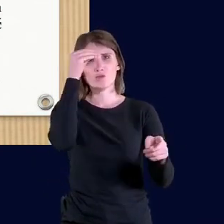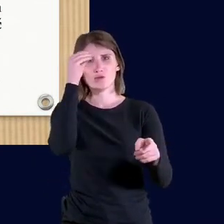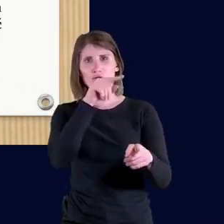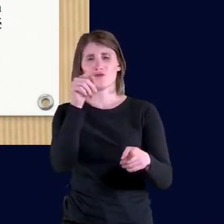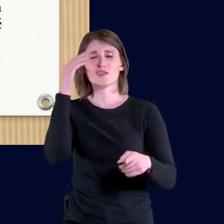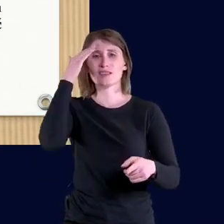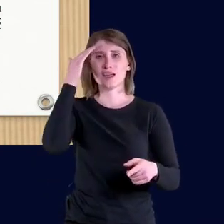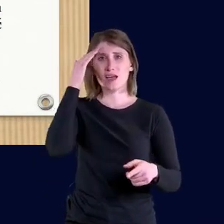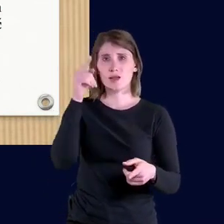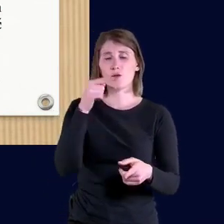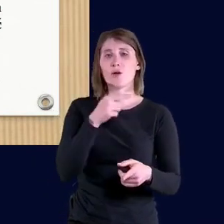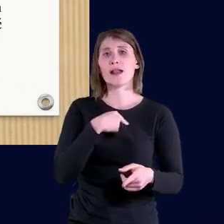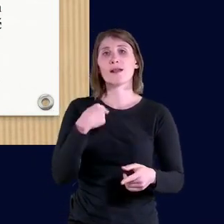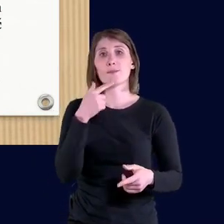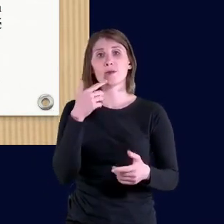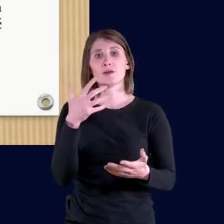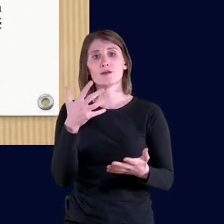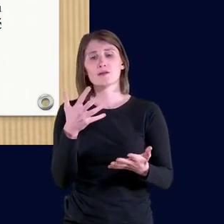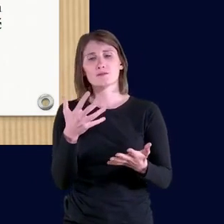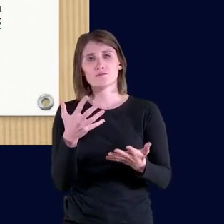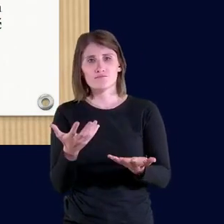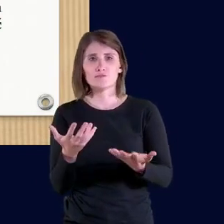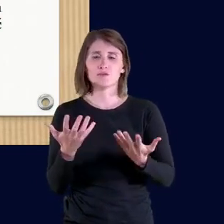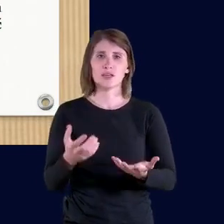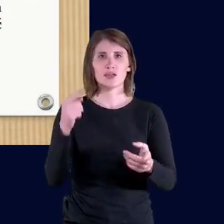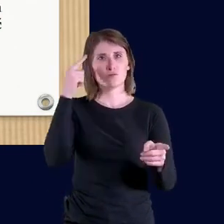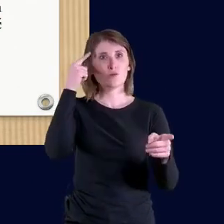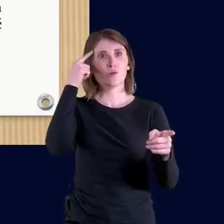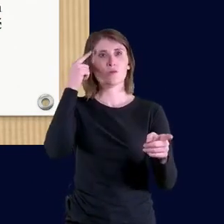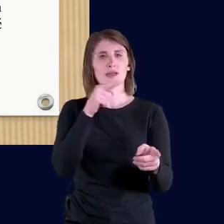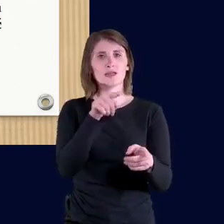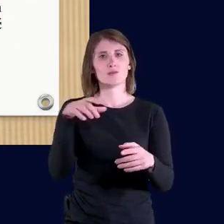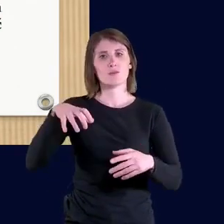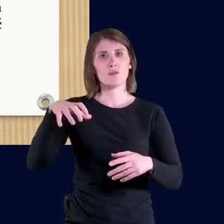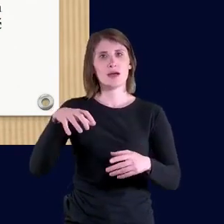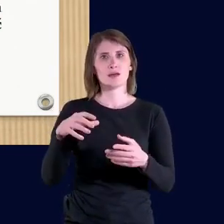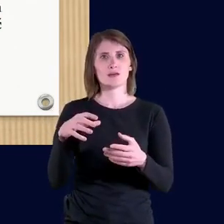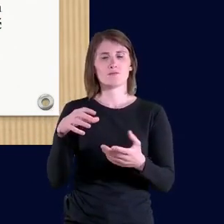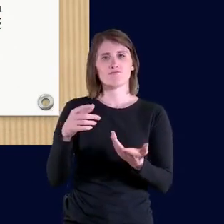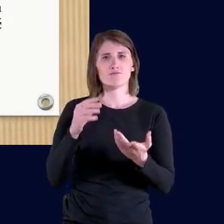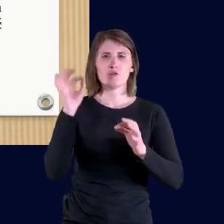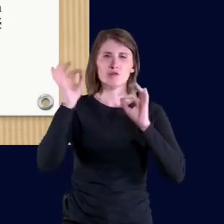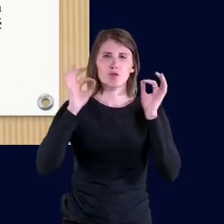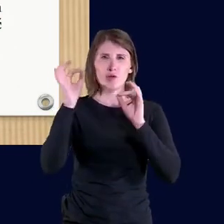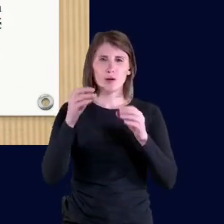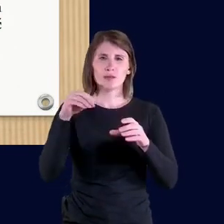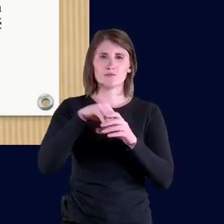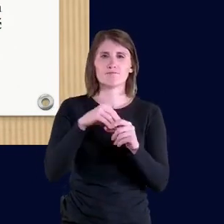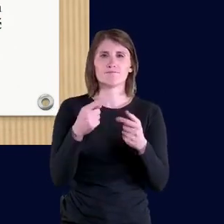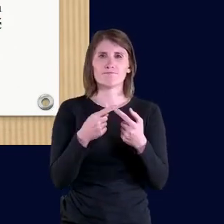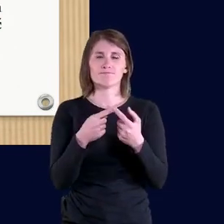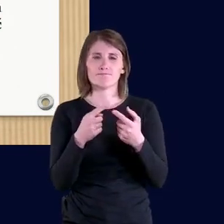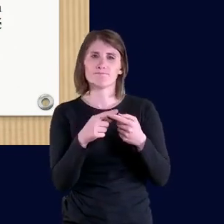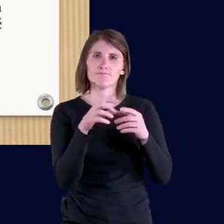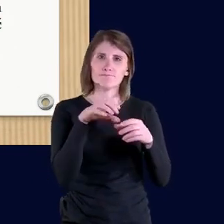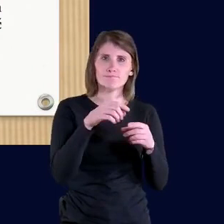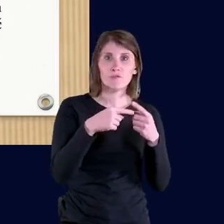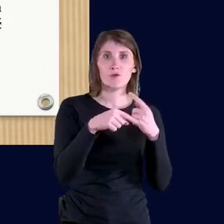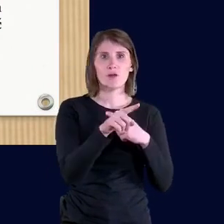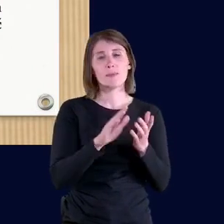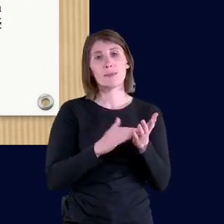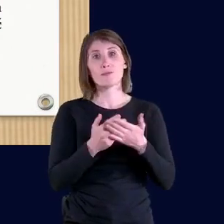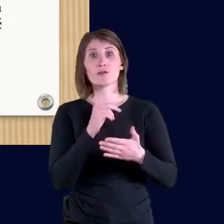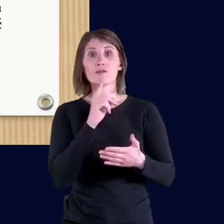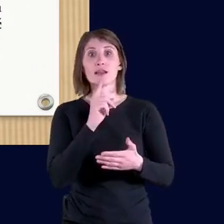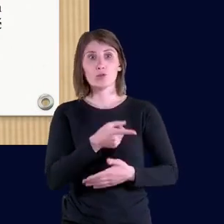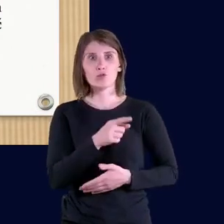korzystają ale my w ramach też takiego przypomnienia wysłaliśmy taki pakiet informacyjny że chcielibyśmy polecić wam na przykład